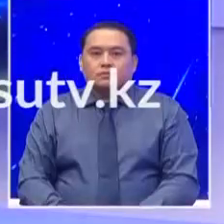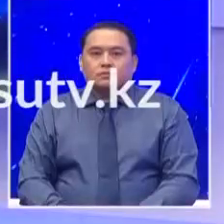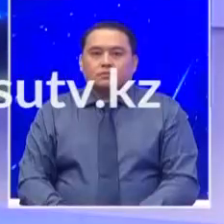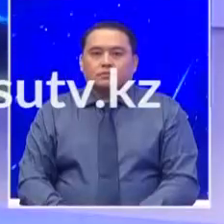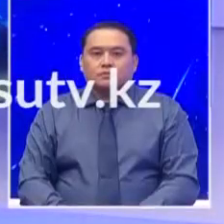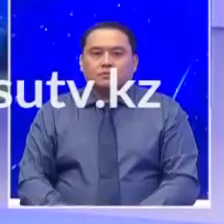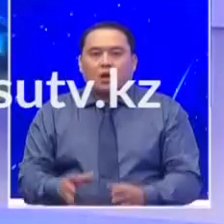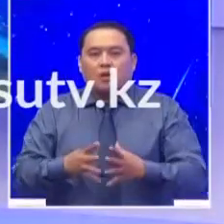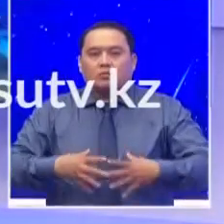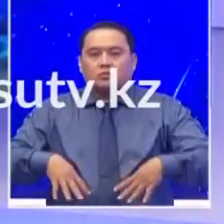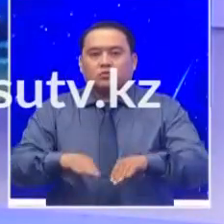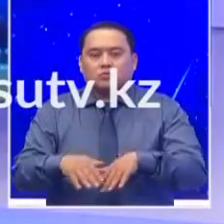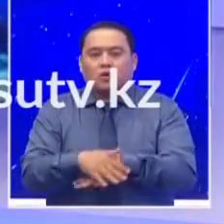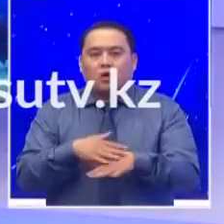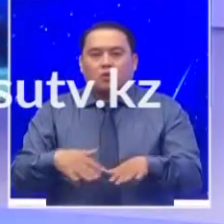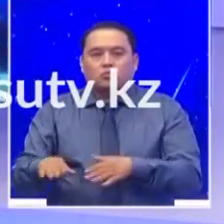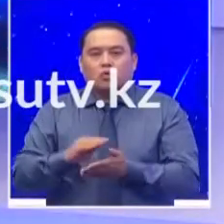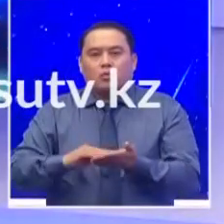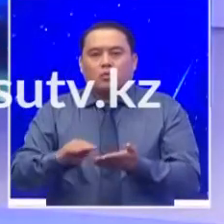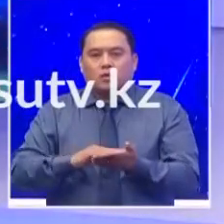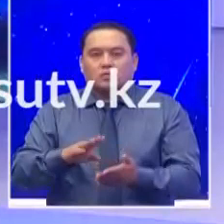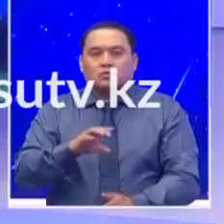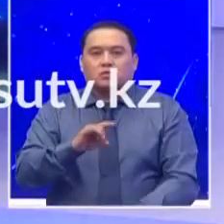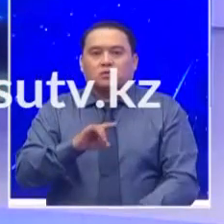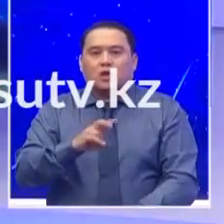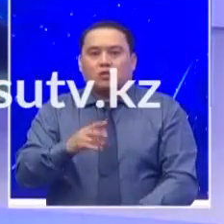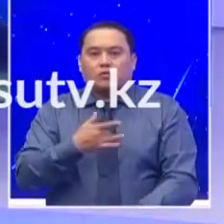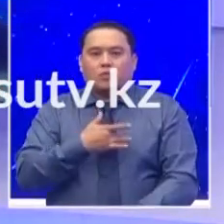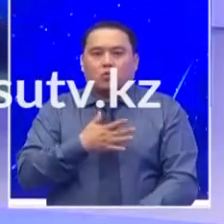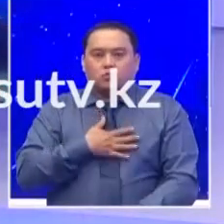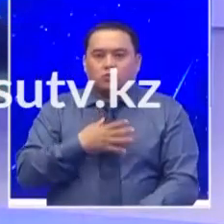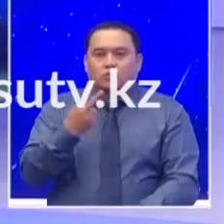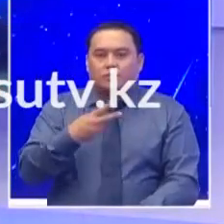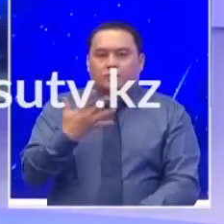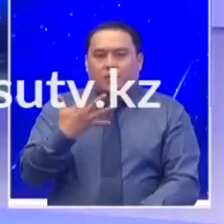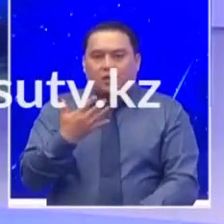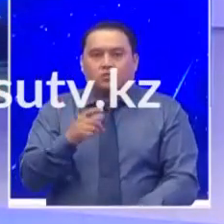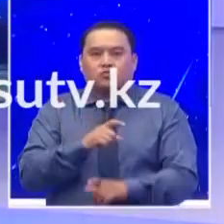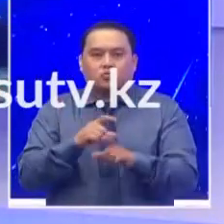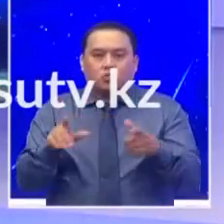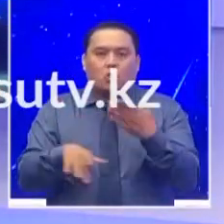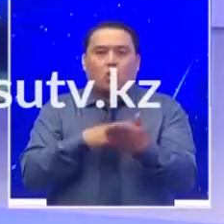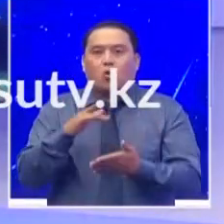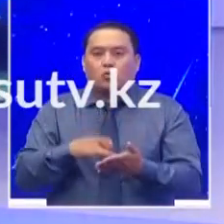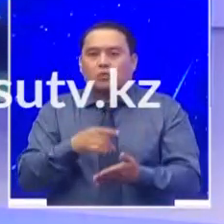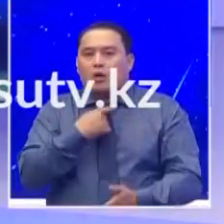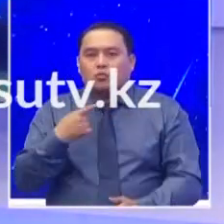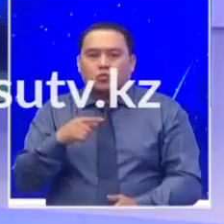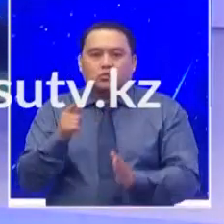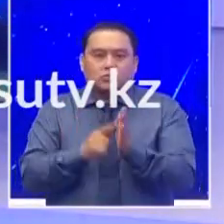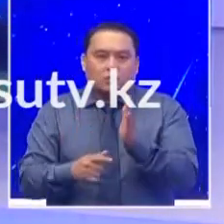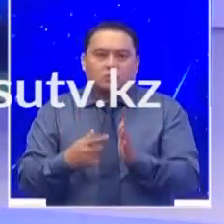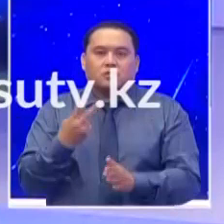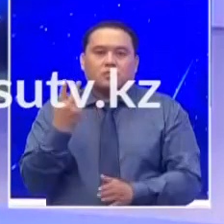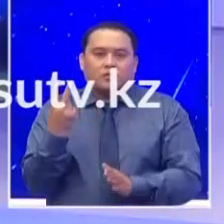Имя общественного деятеля и публициста Барлыбека Сыртанова присвоили школе номер 25 города Талдыкурган. Сегодня